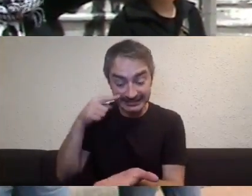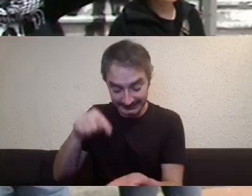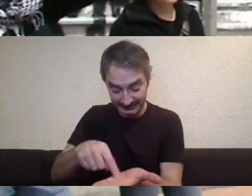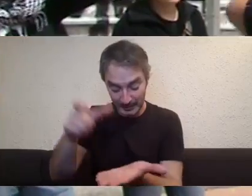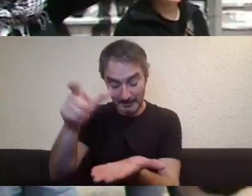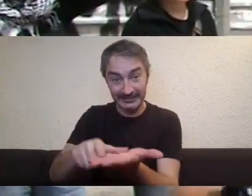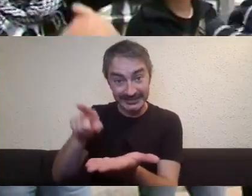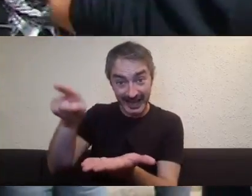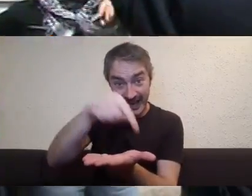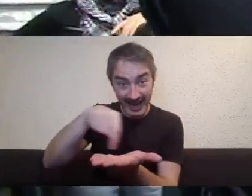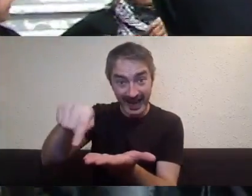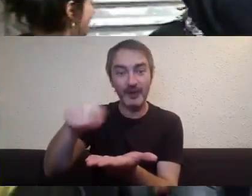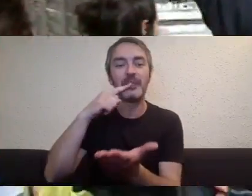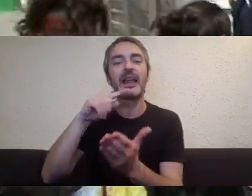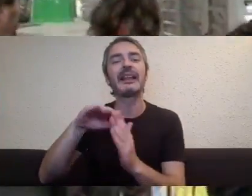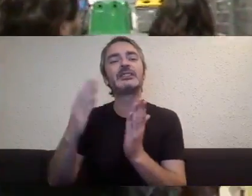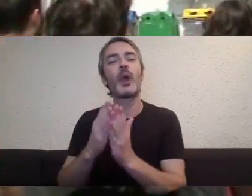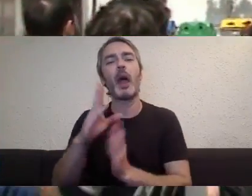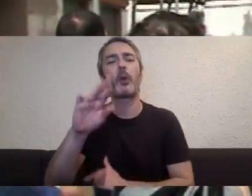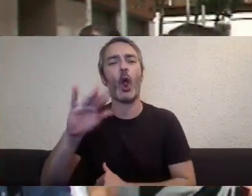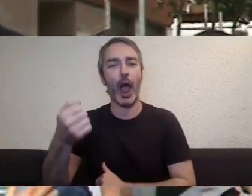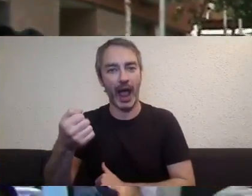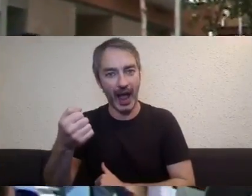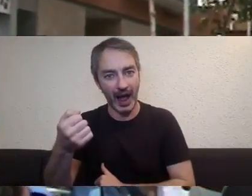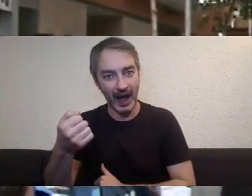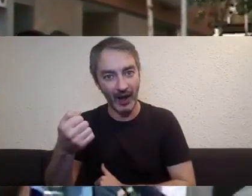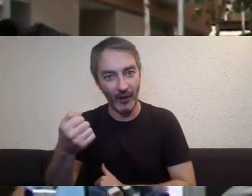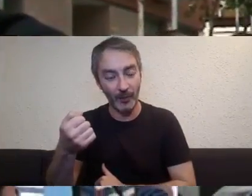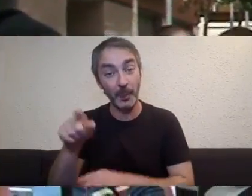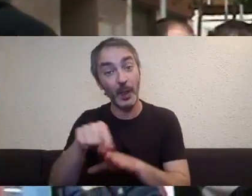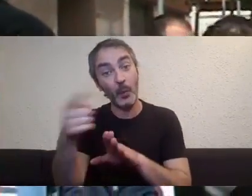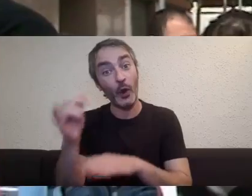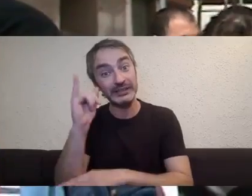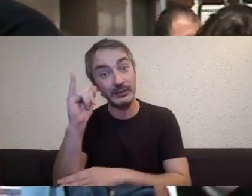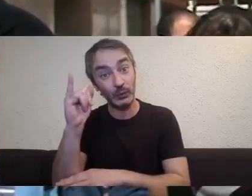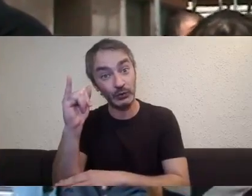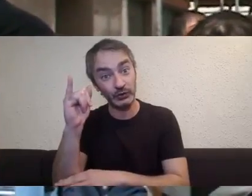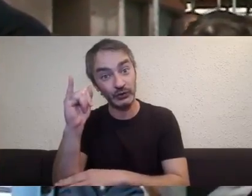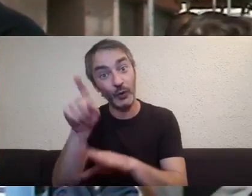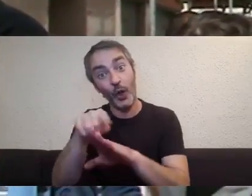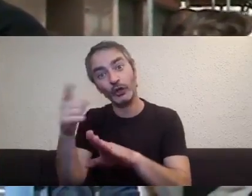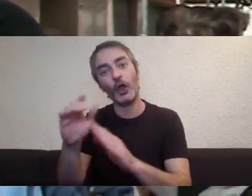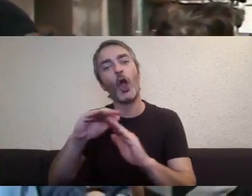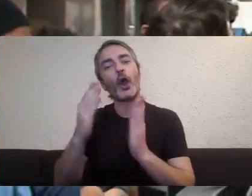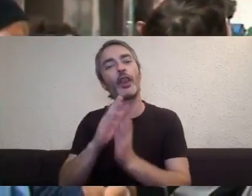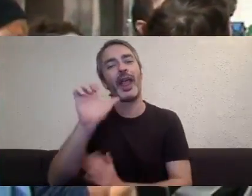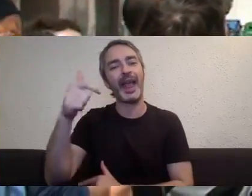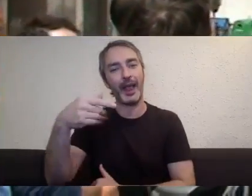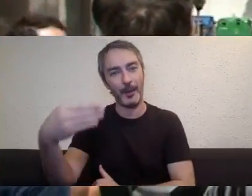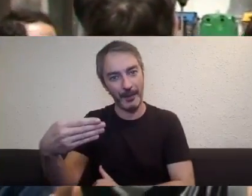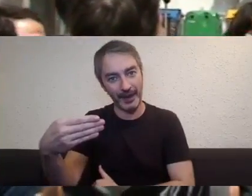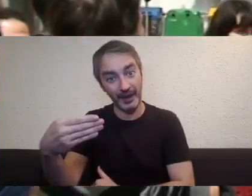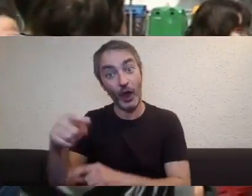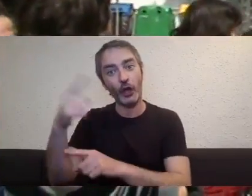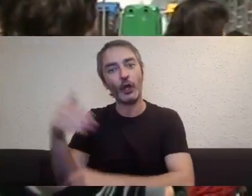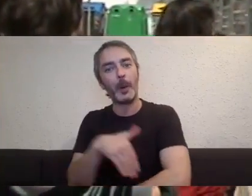d'aquí, veieu la taca aquesta d'aquí, és el pati de l'escola, del Proa, no? Llavors nosaltres amb el llarg de temps, aquesta és la part de